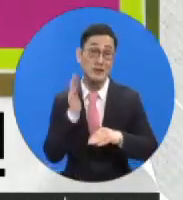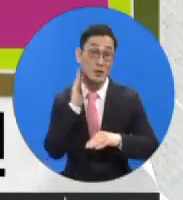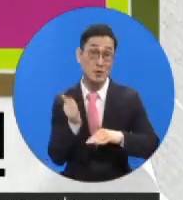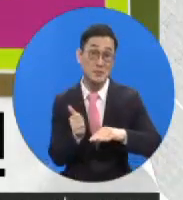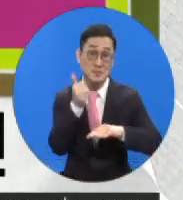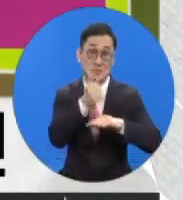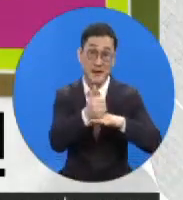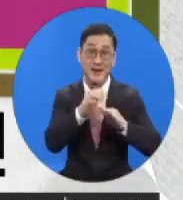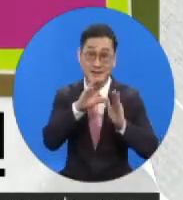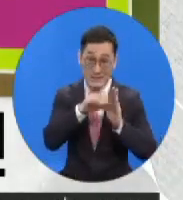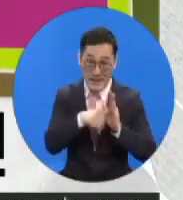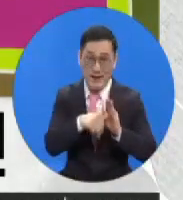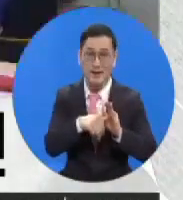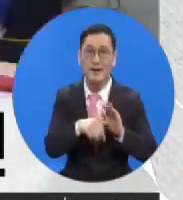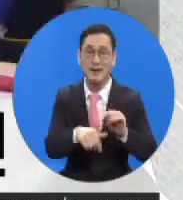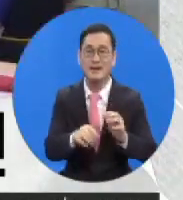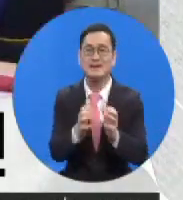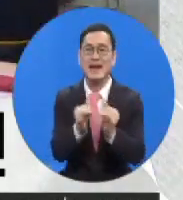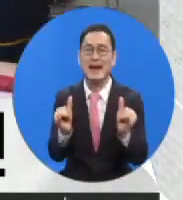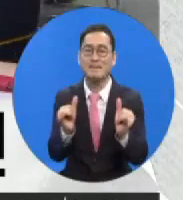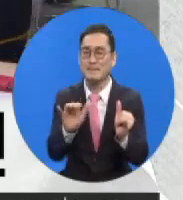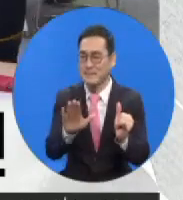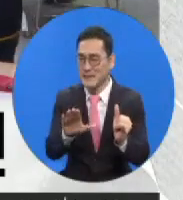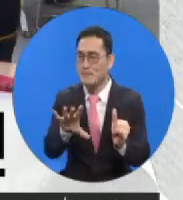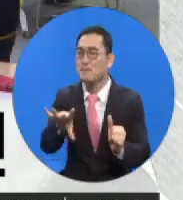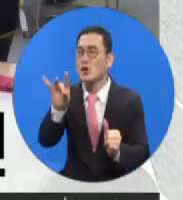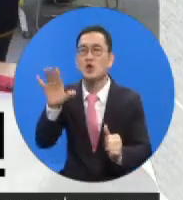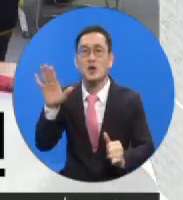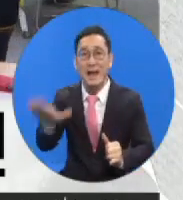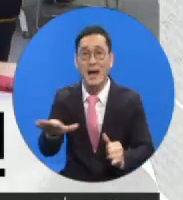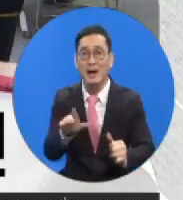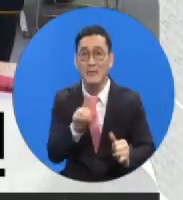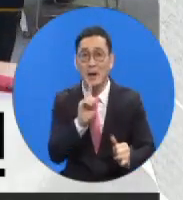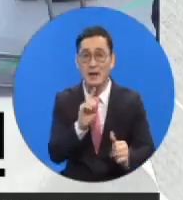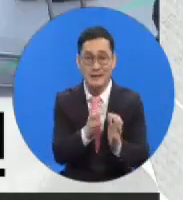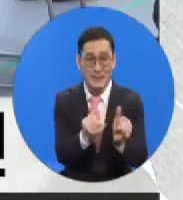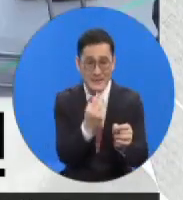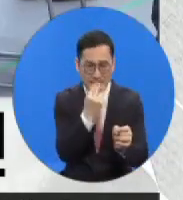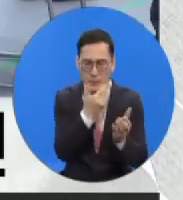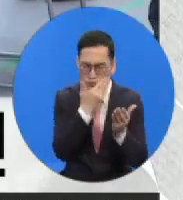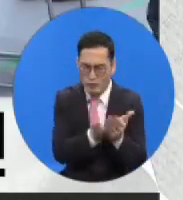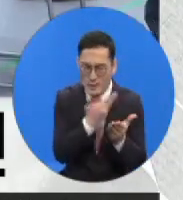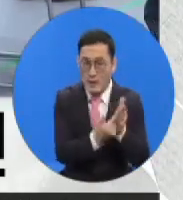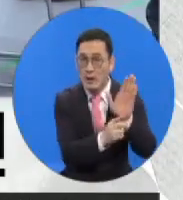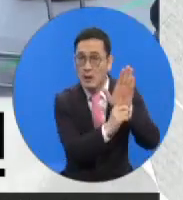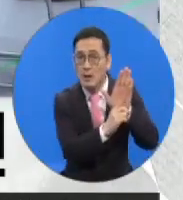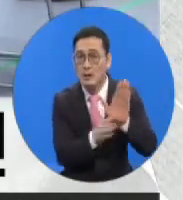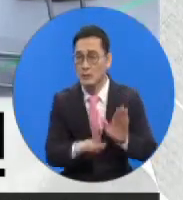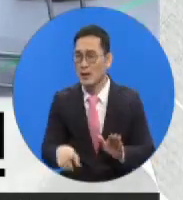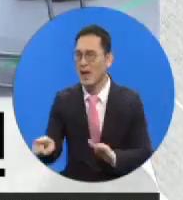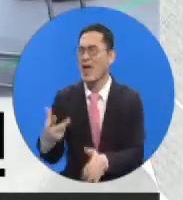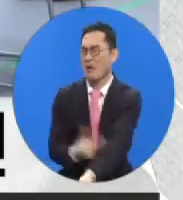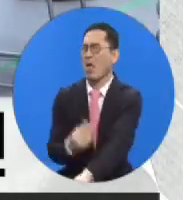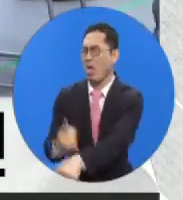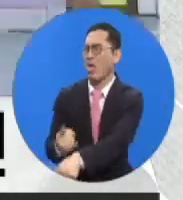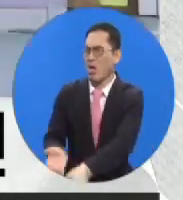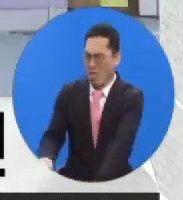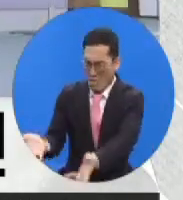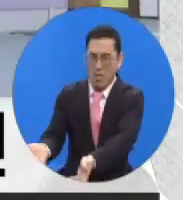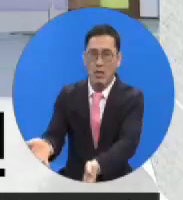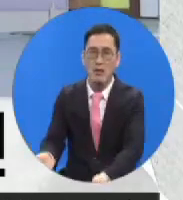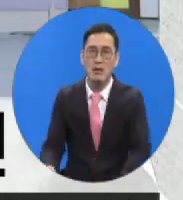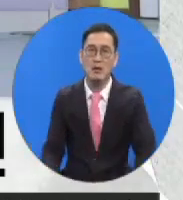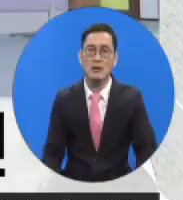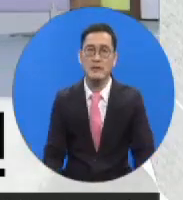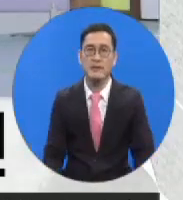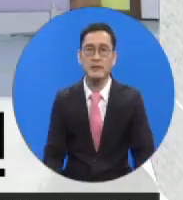먼저라고 얘기하고 한 사람 한 사람의 생명이 가장 소중하다고 얘기했는데 이 백신 접종 과정을 지켜보면서 대한민국 국민의 한 사람